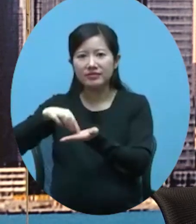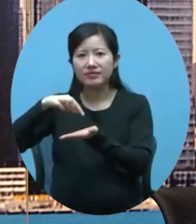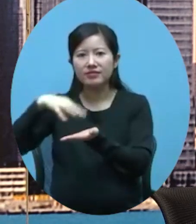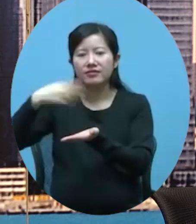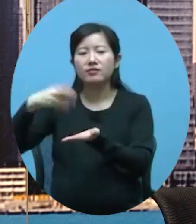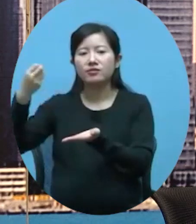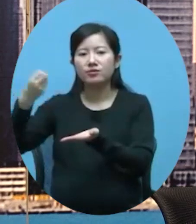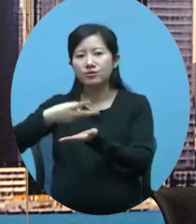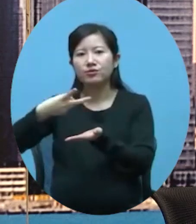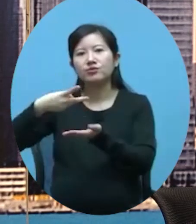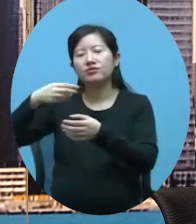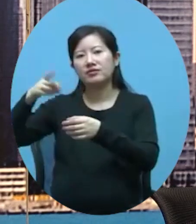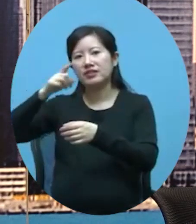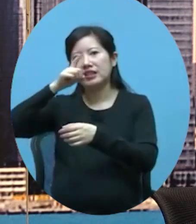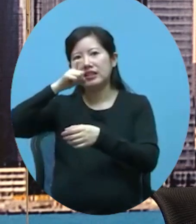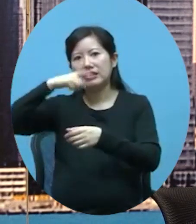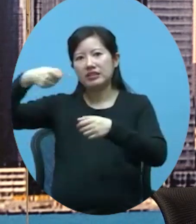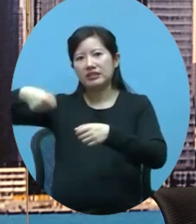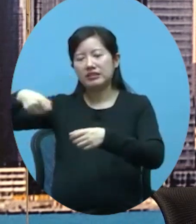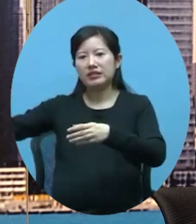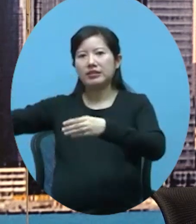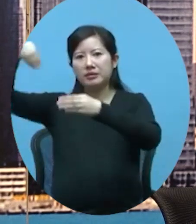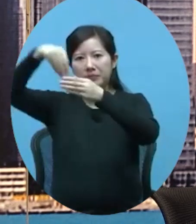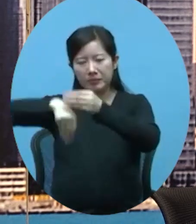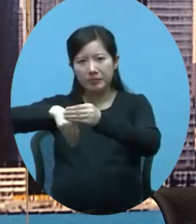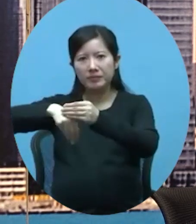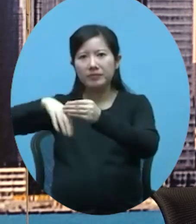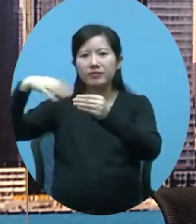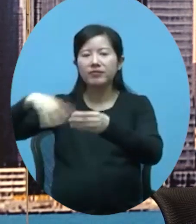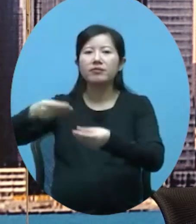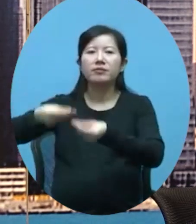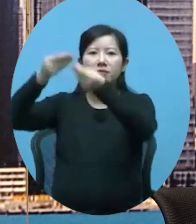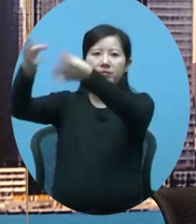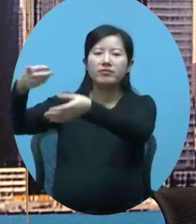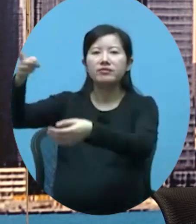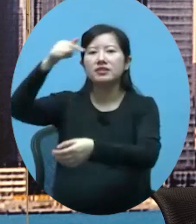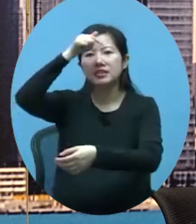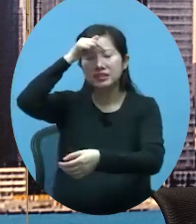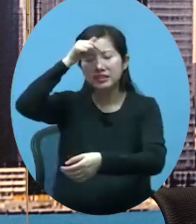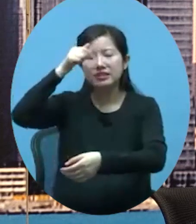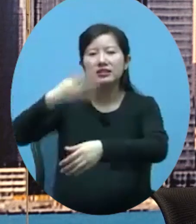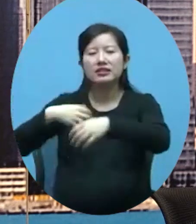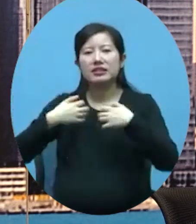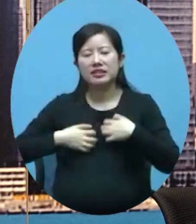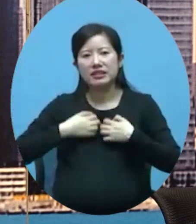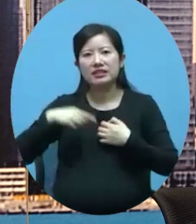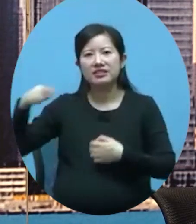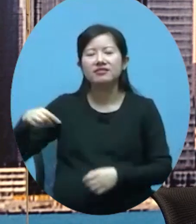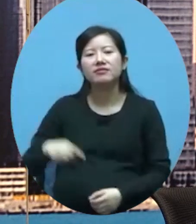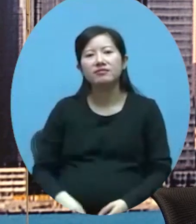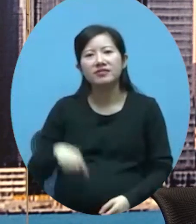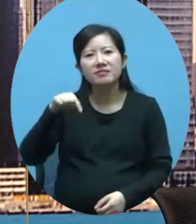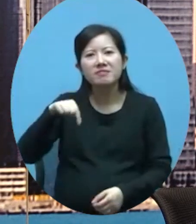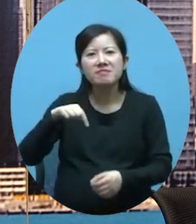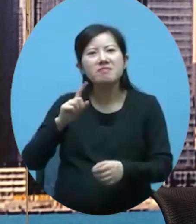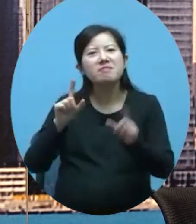袋子拿回去我們門診或者是急診室那裡那為甚麼要用這個深層的唾液的樣本呢